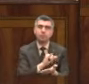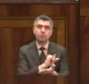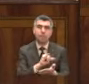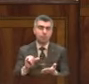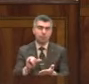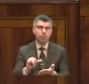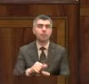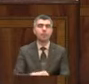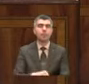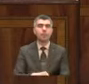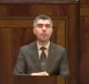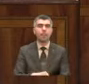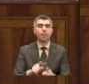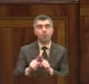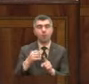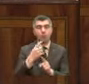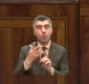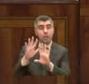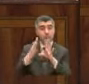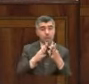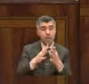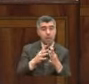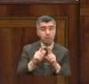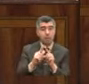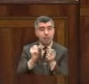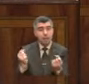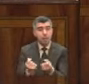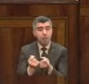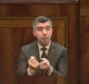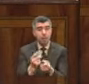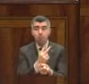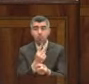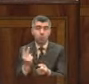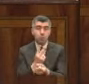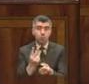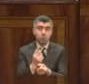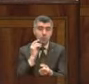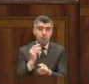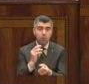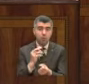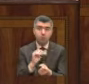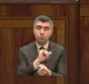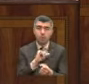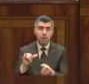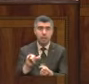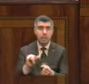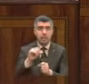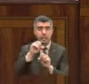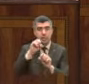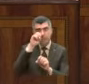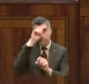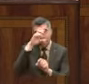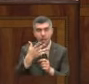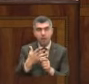كيديروا واحد الجمع ما بين البيئه والتنميه المستدامه، البيئه ما هي الا جزء من التنميه المستدامه، فالتنميه المستدامه كتكلموا على الطاقه، على البيئه، على